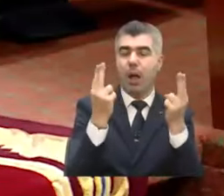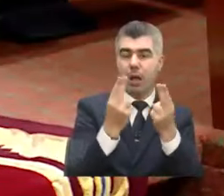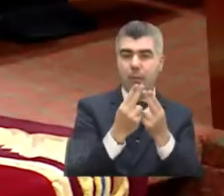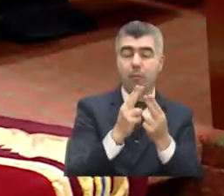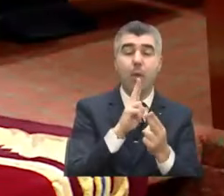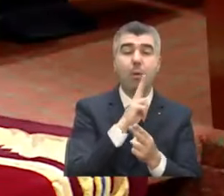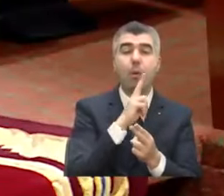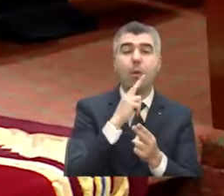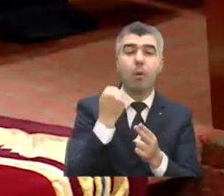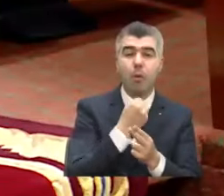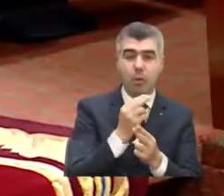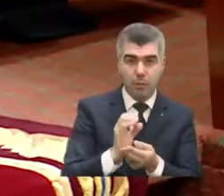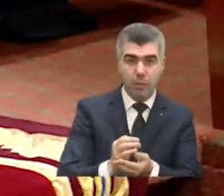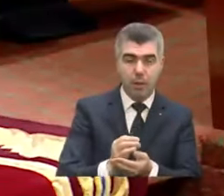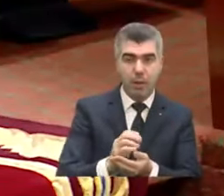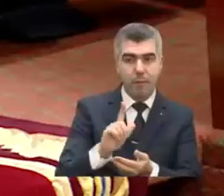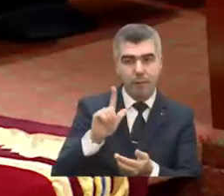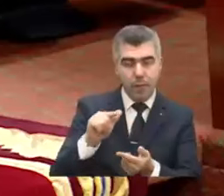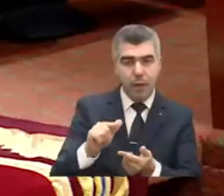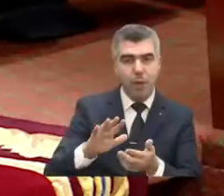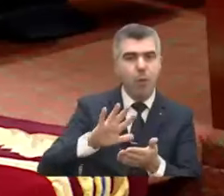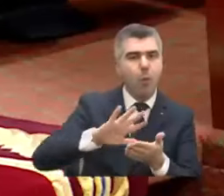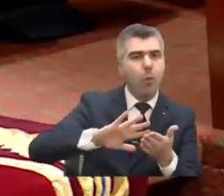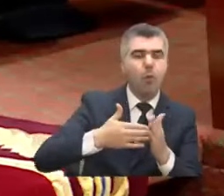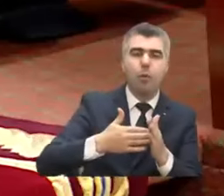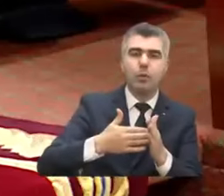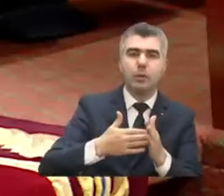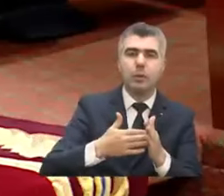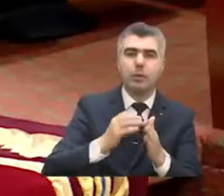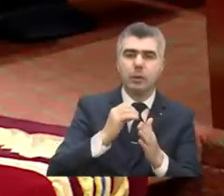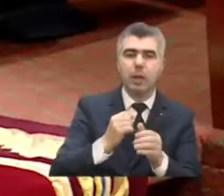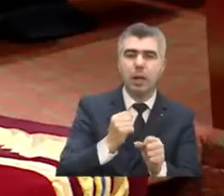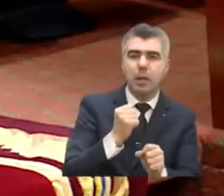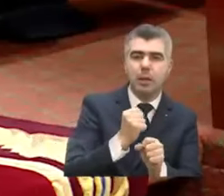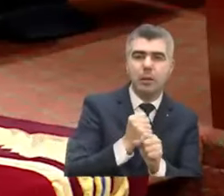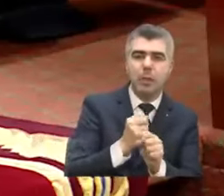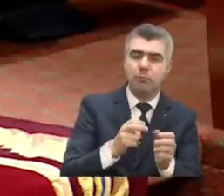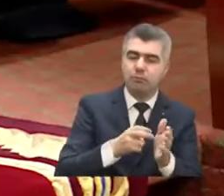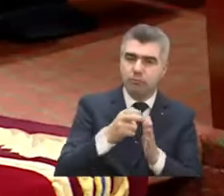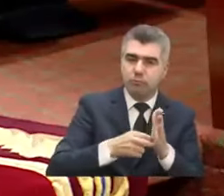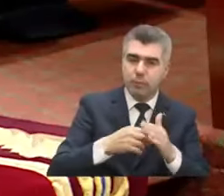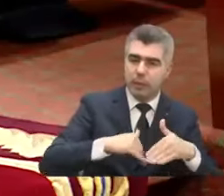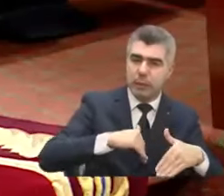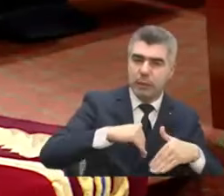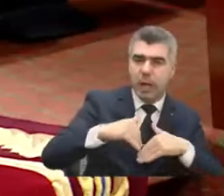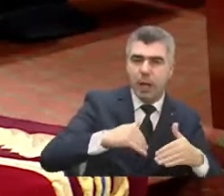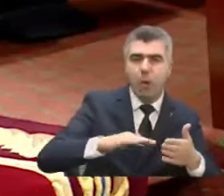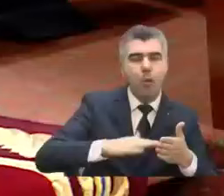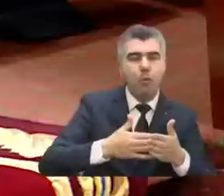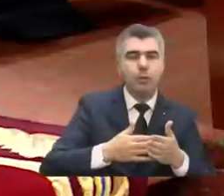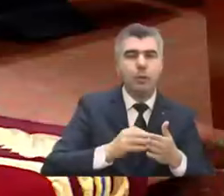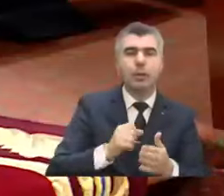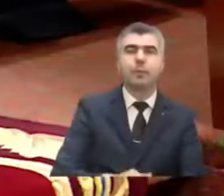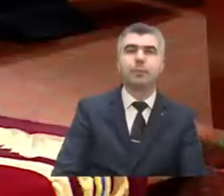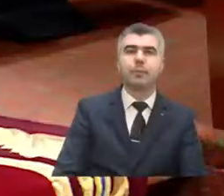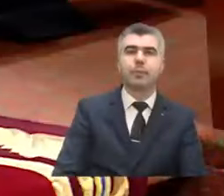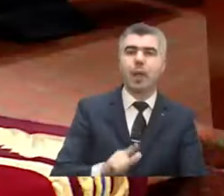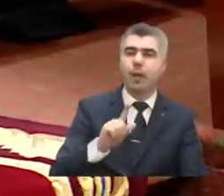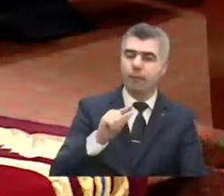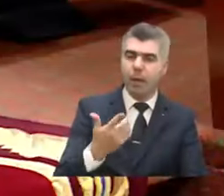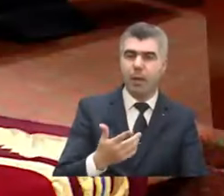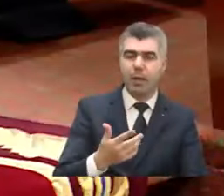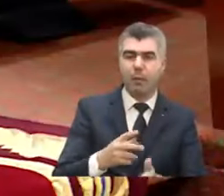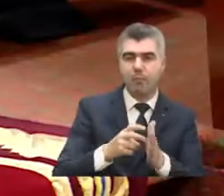الحكومة ومجند له جميع القطاعات. وبطبيعة الحال قطاع النقل عنده دور كبير، سواء لا فيما يخص السكك